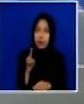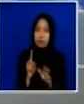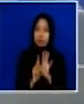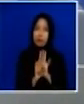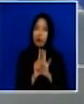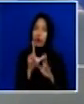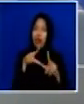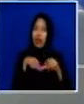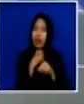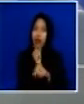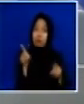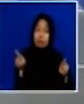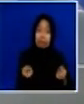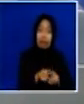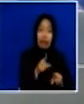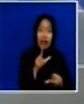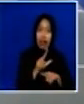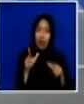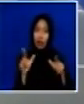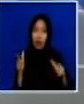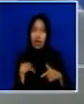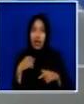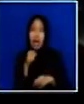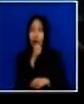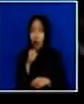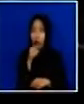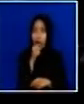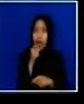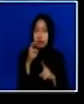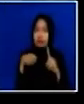kepada pelanggan tempat karaoke plus-plus tersebut